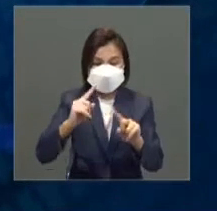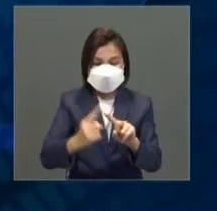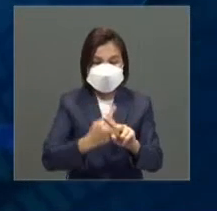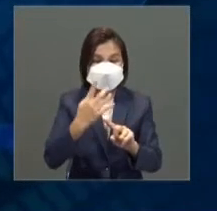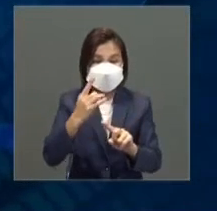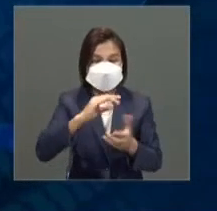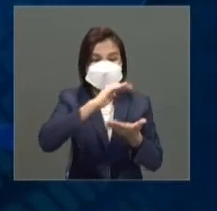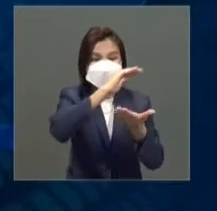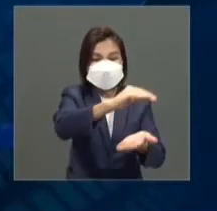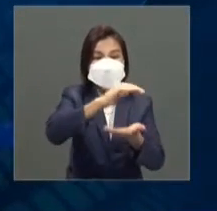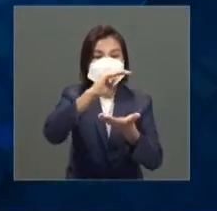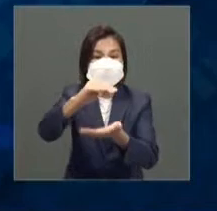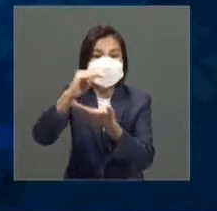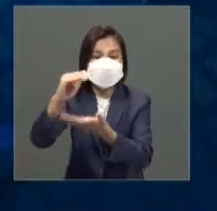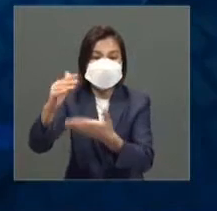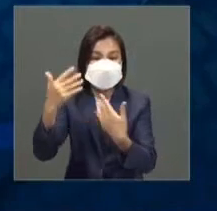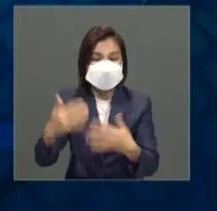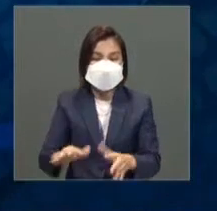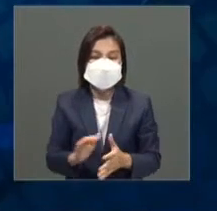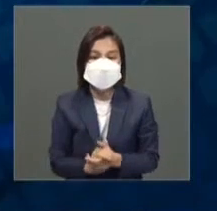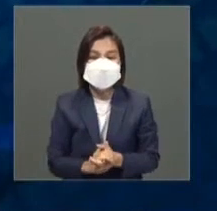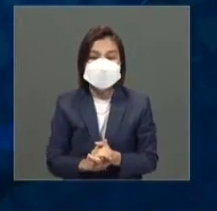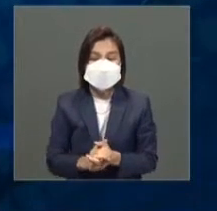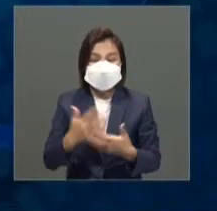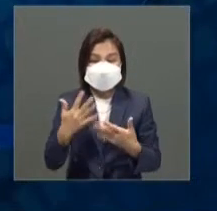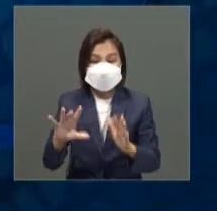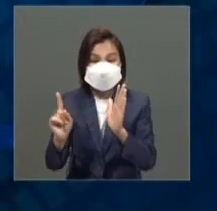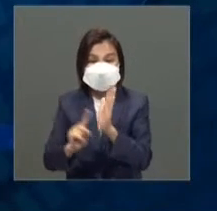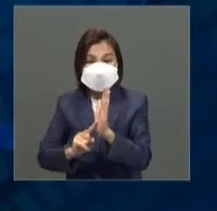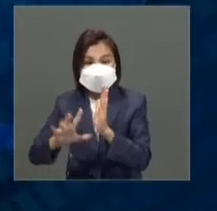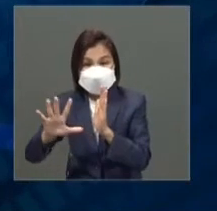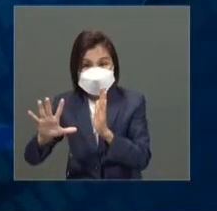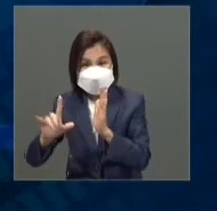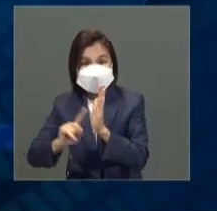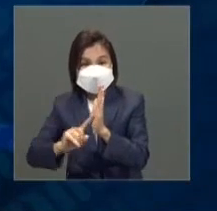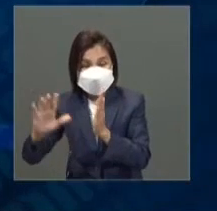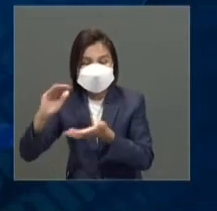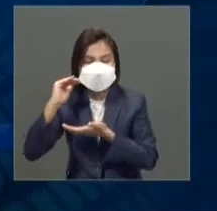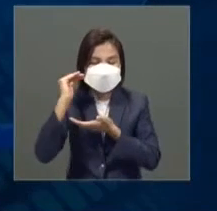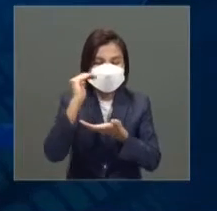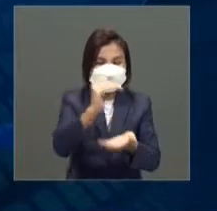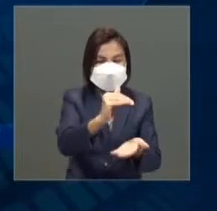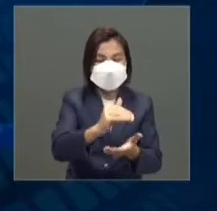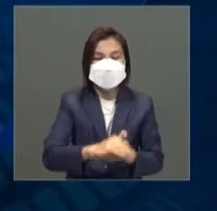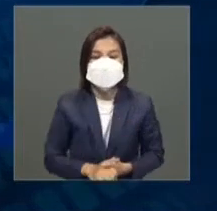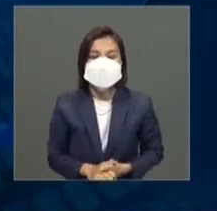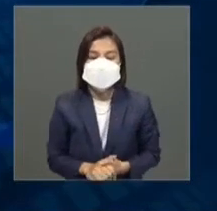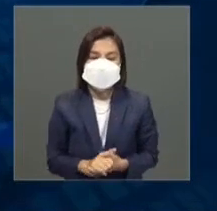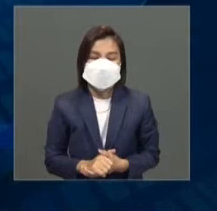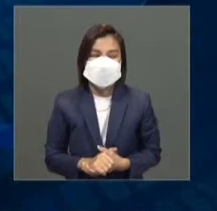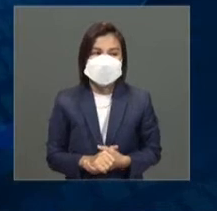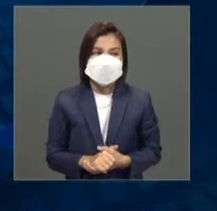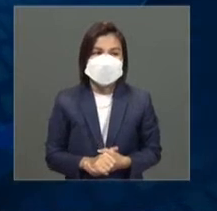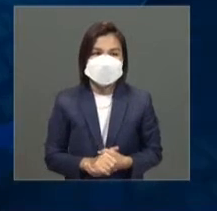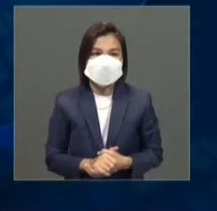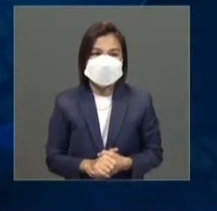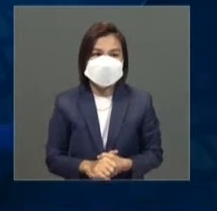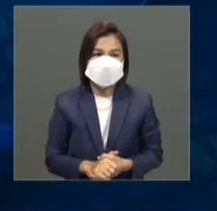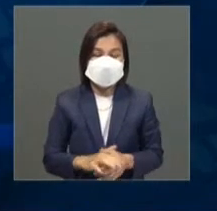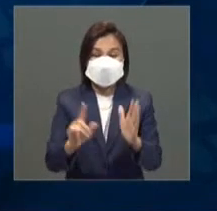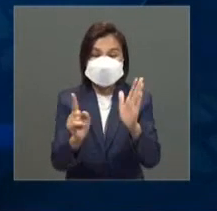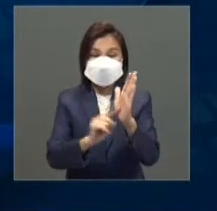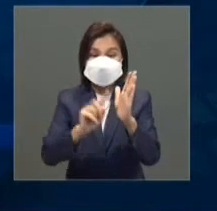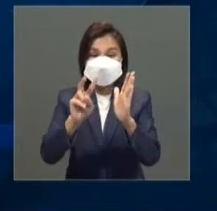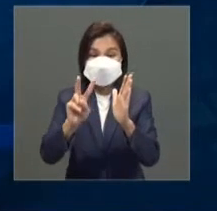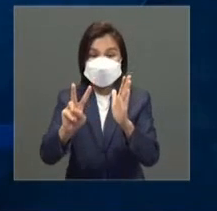นะครับแล้วก็วันที่5ก็ส่งตามไปด้วยนะครับจะเป็นล็อตเดียวกันนะครับแล้วก็ในรอบที่